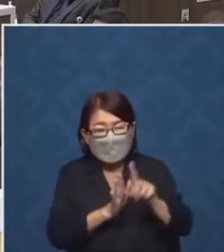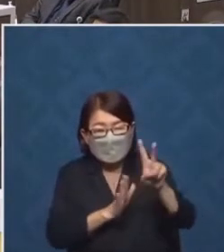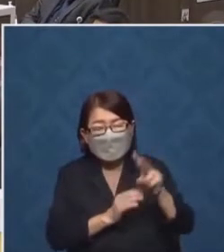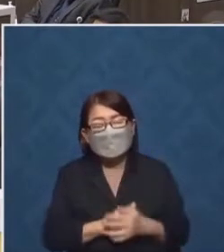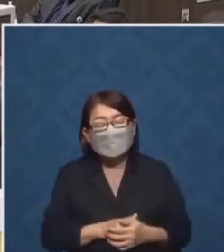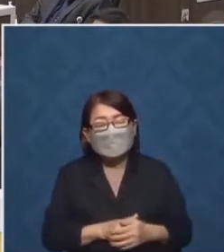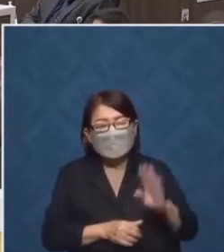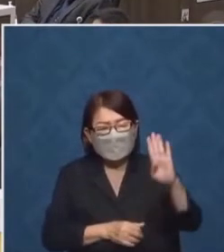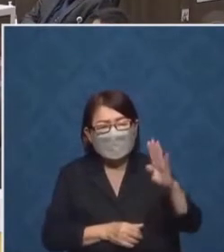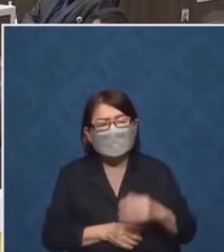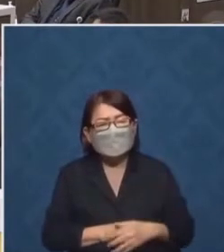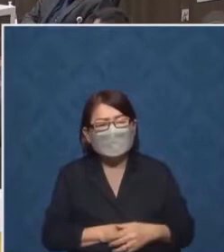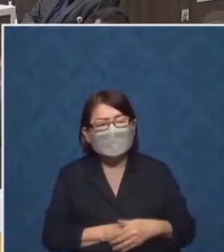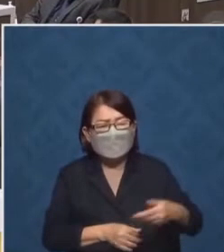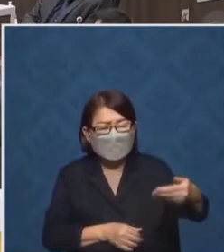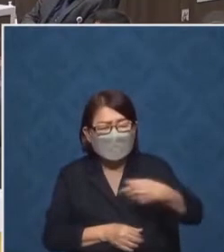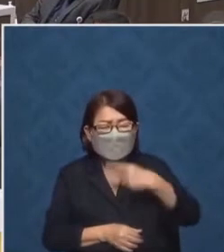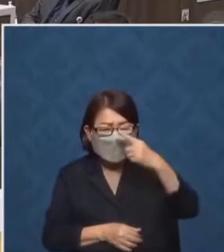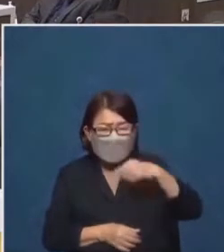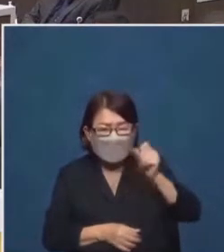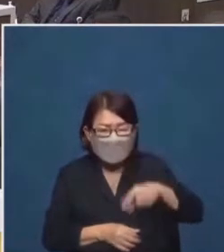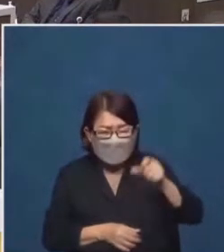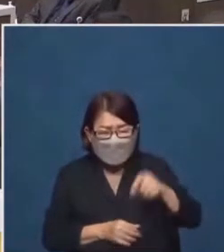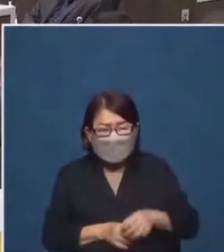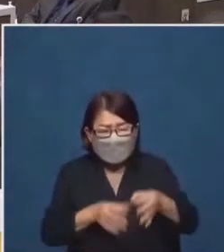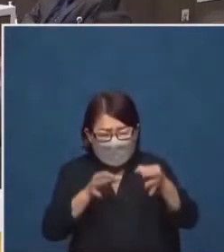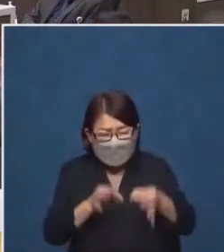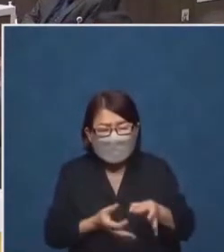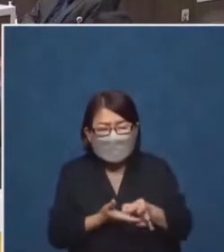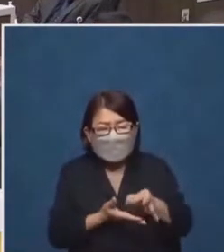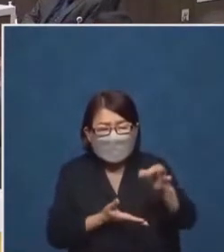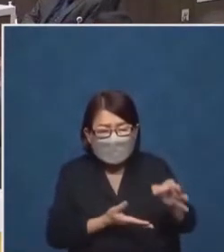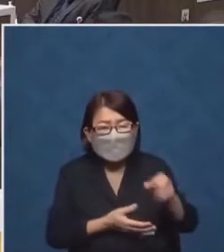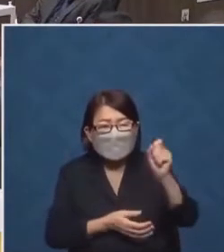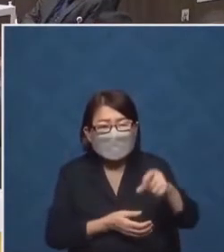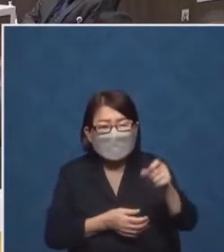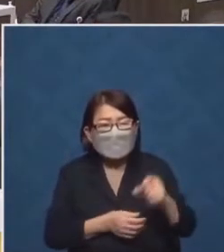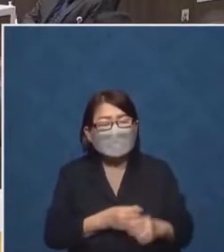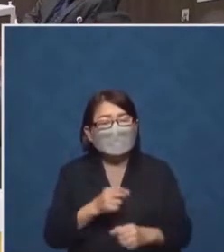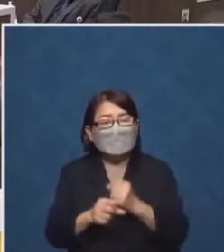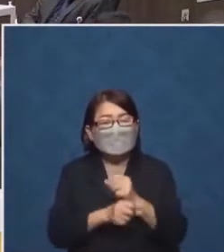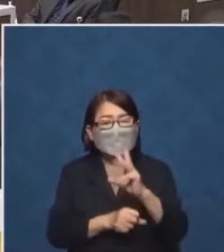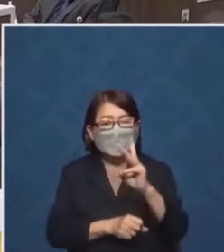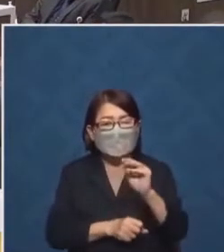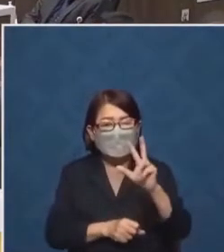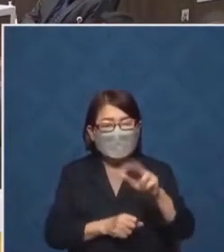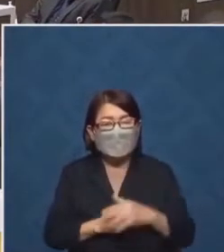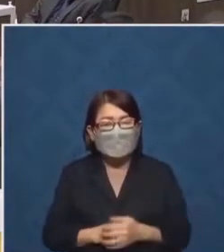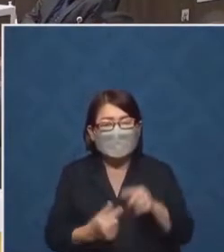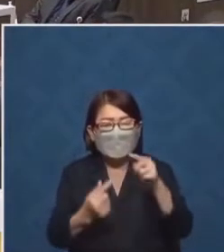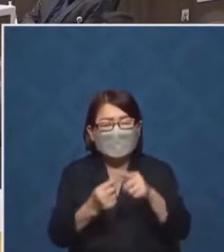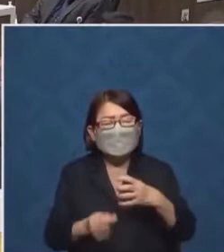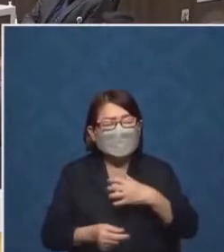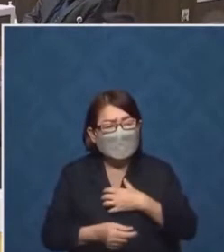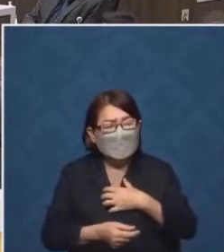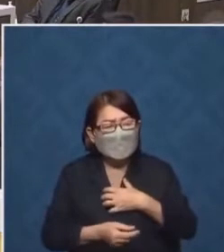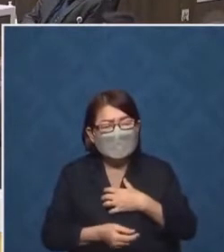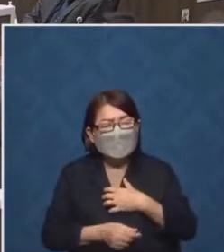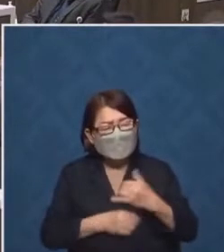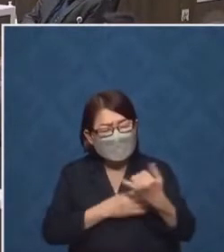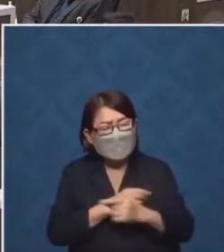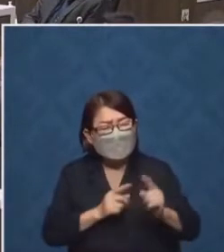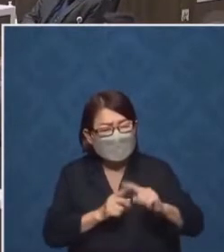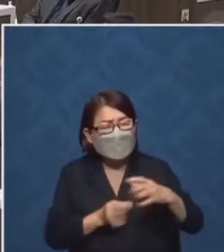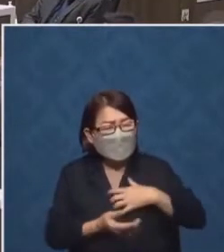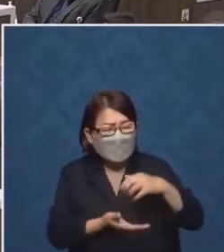ษัทขอให้ไยเลนพิจารณาตัดสนใจของวัคซีนโดยเร็วภัยใปี 63เนื่จากมคามตองการสูงทั่วโล